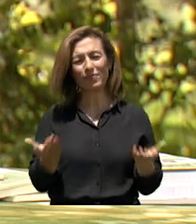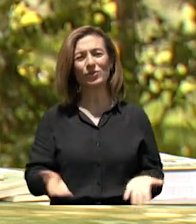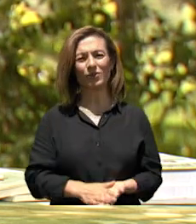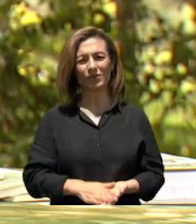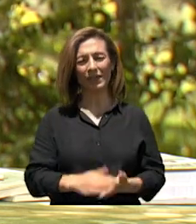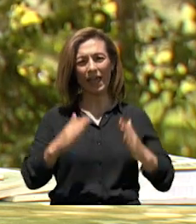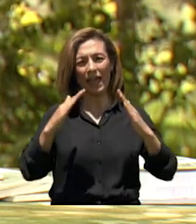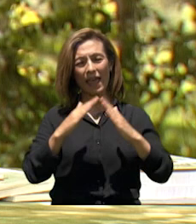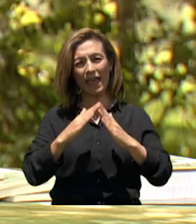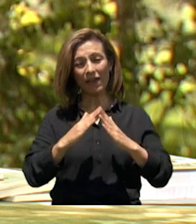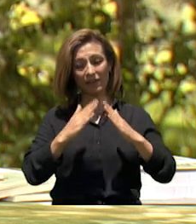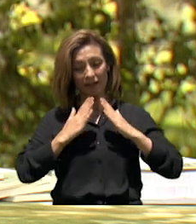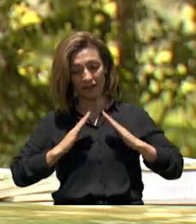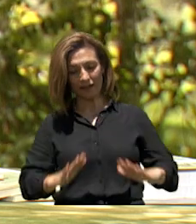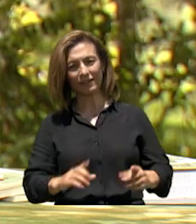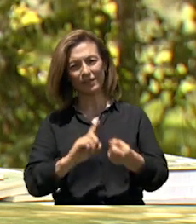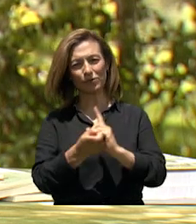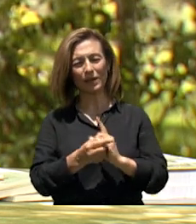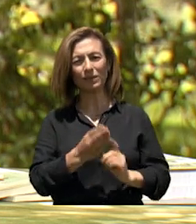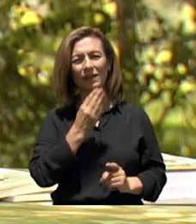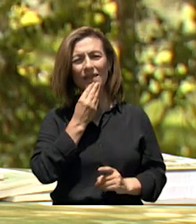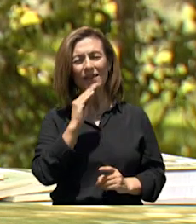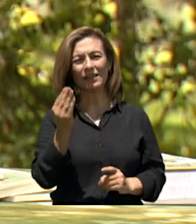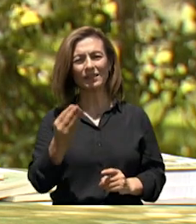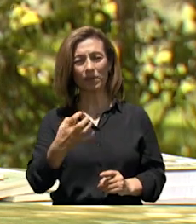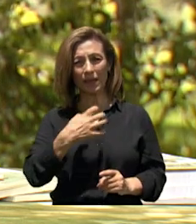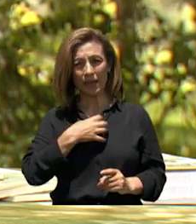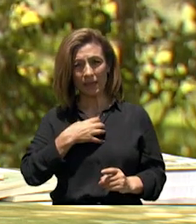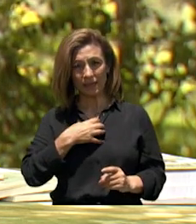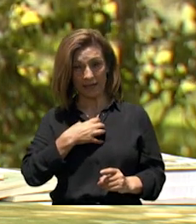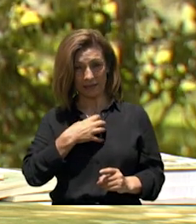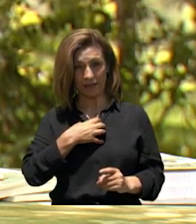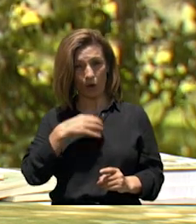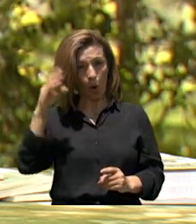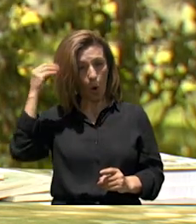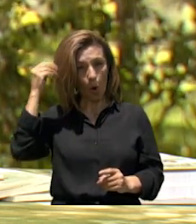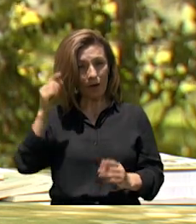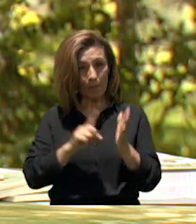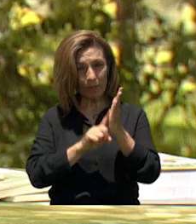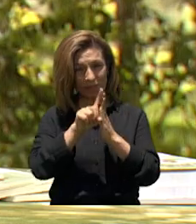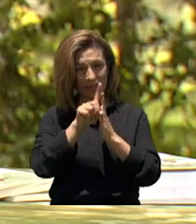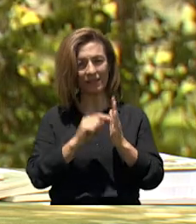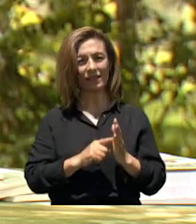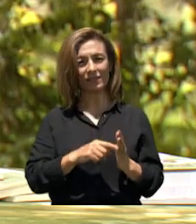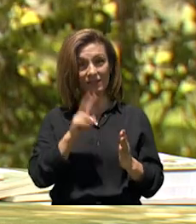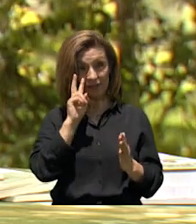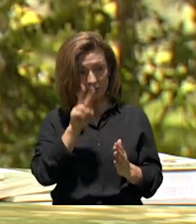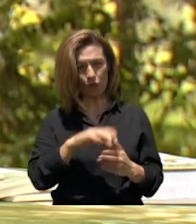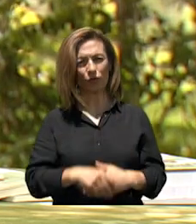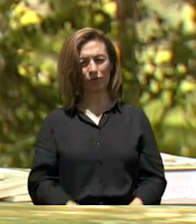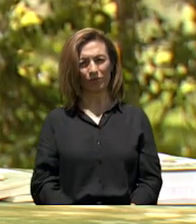da evde kalma döneminde gençlerimizin özyönetim ve bireysel öğrenme becerilerini geliştirdiğini